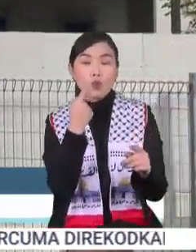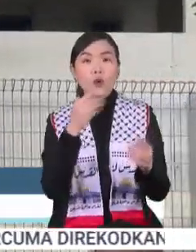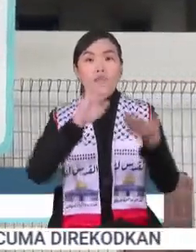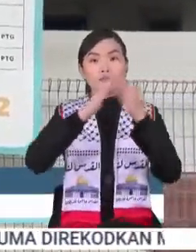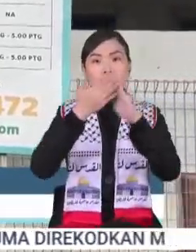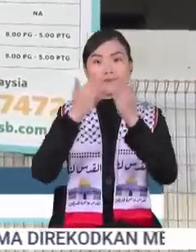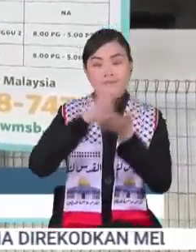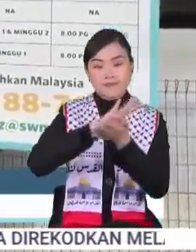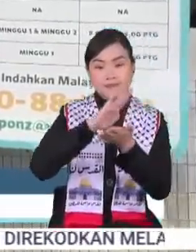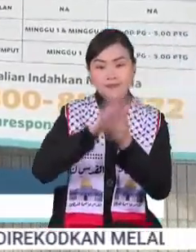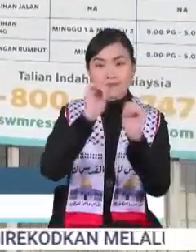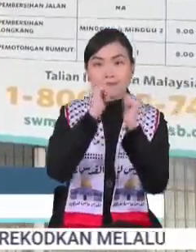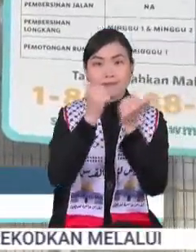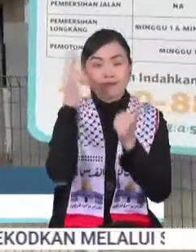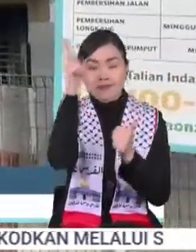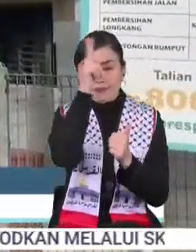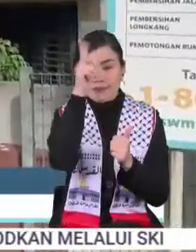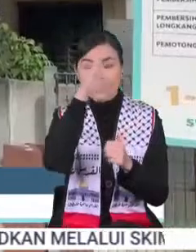dan taman